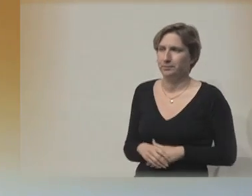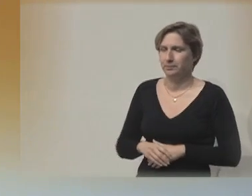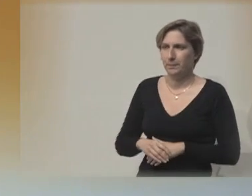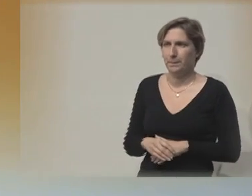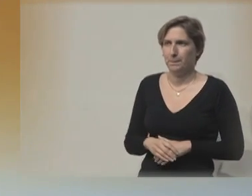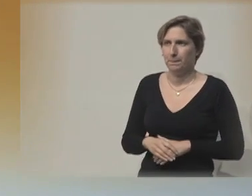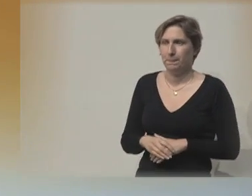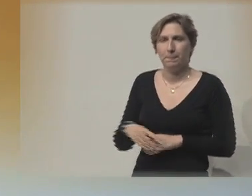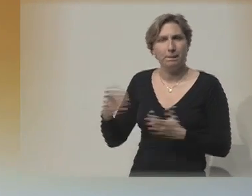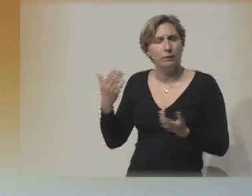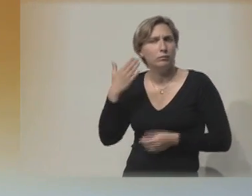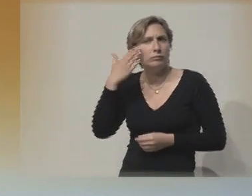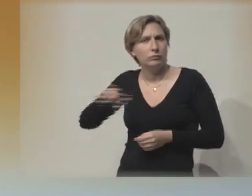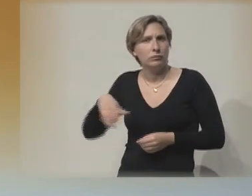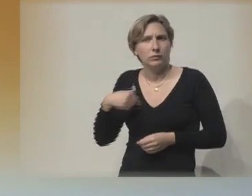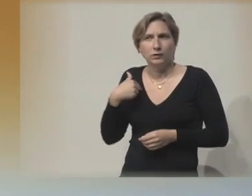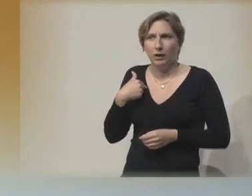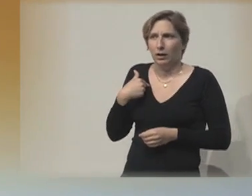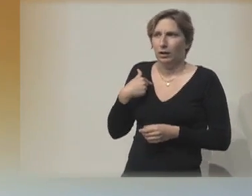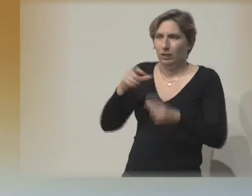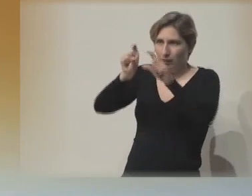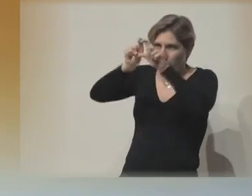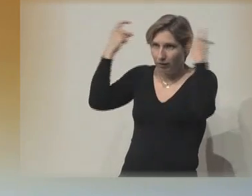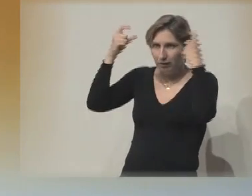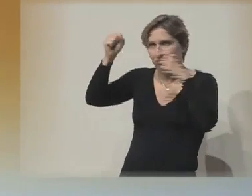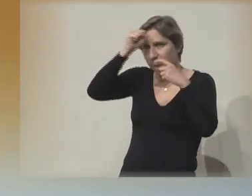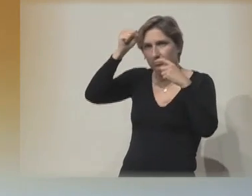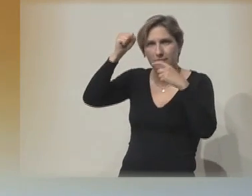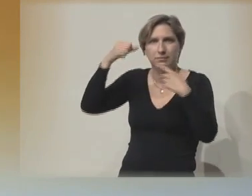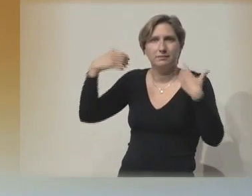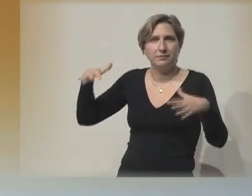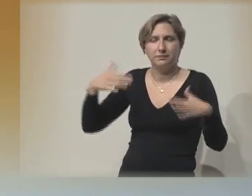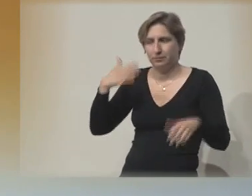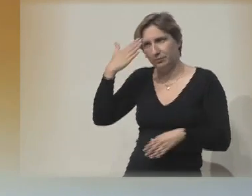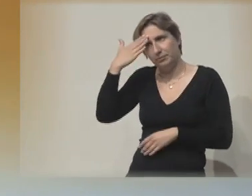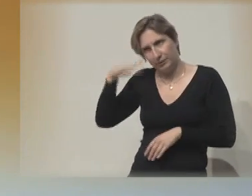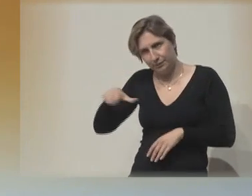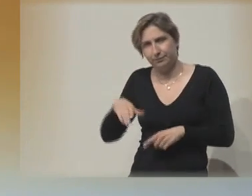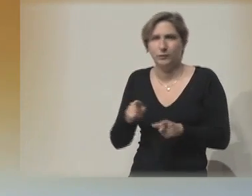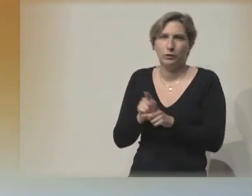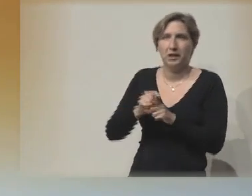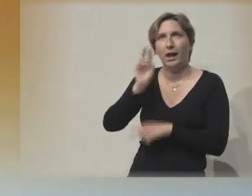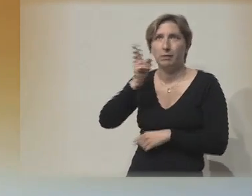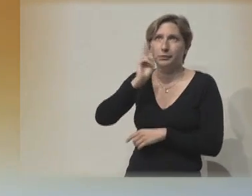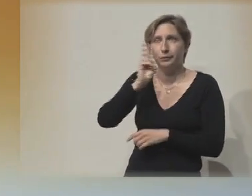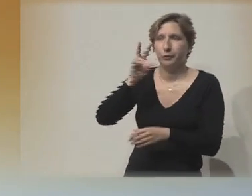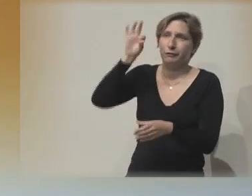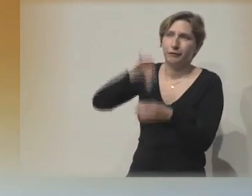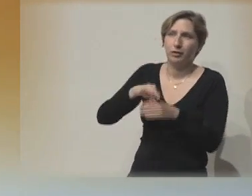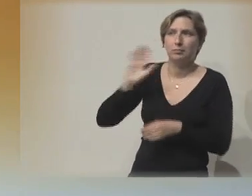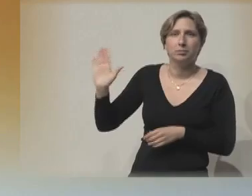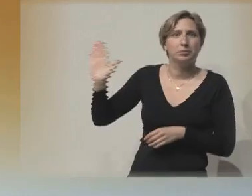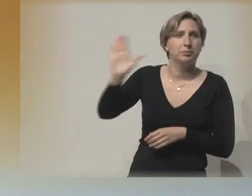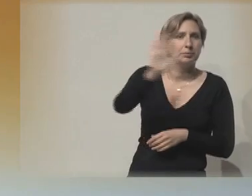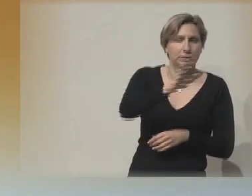Voyez-vous, je sais très bien quel est le poids des étiquettes. Je sais très bien quel est le poids des habitudes de vote. Et d'ailleurs,